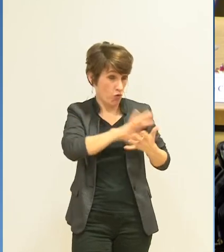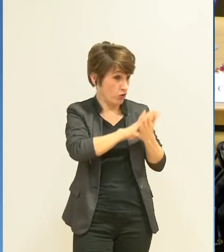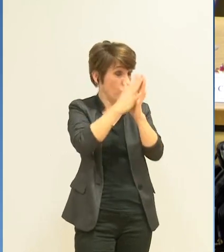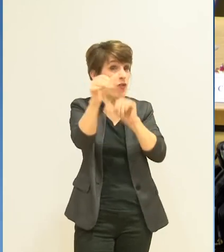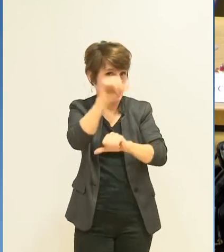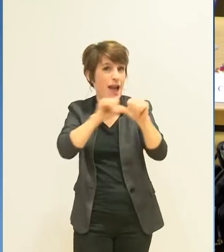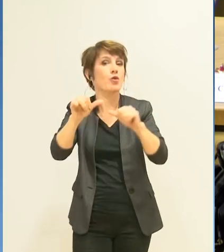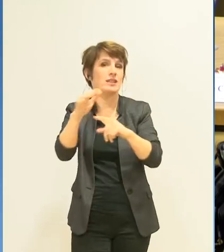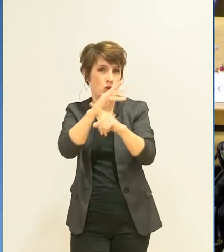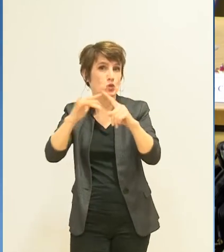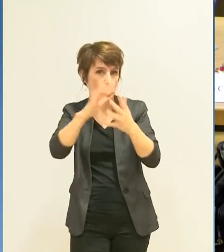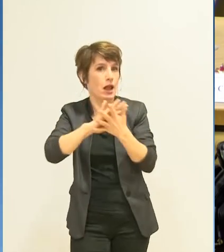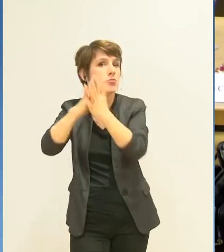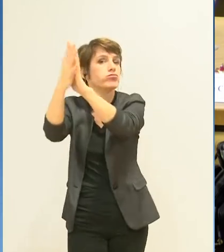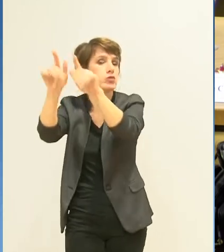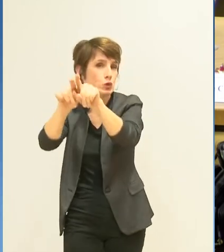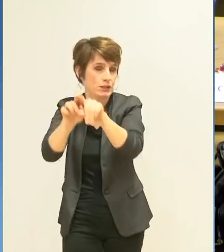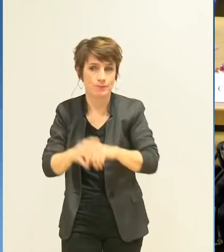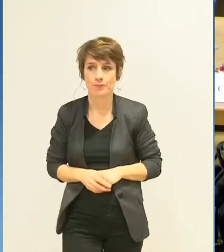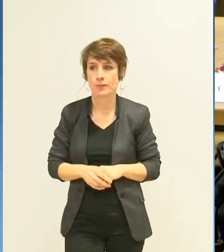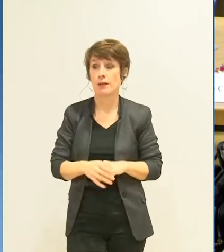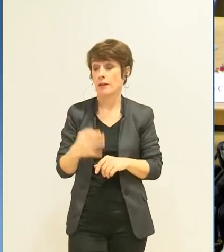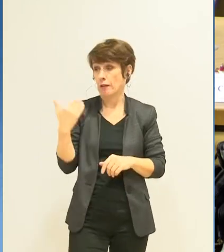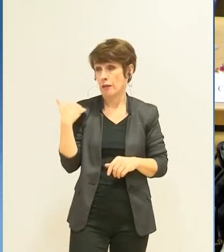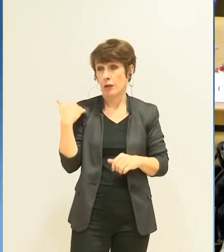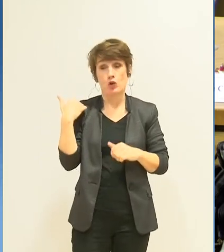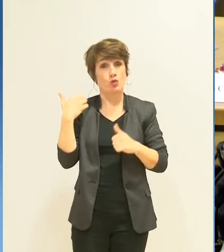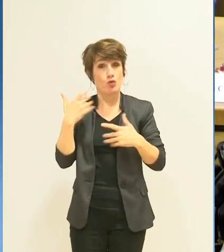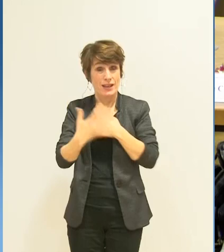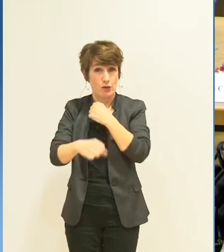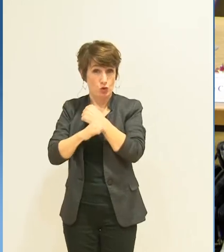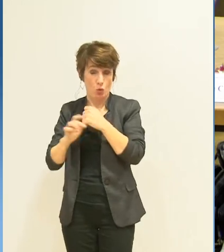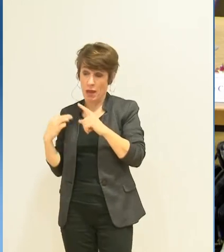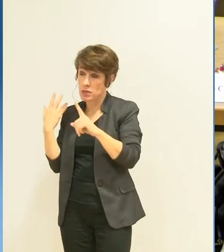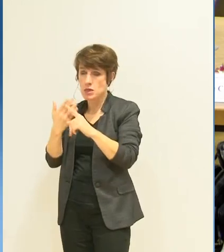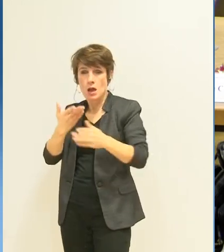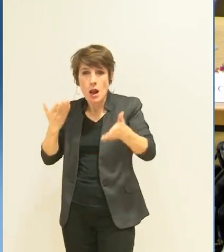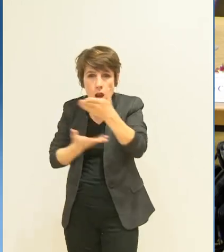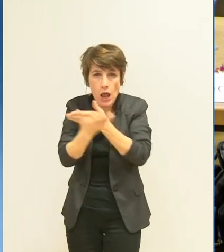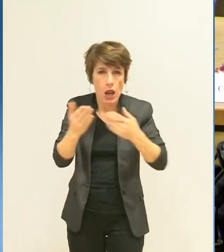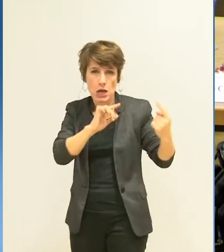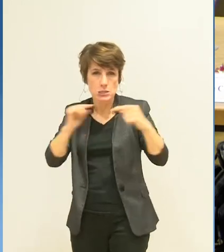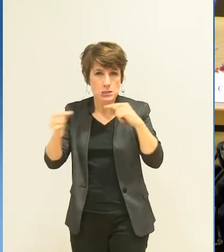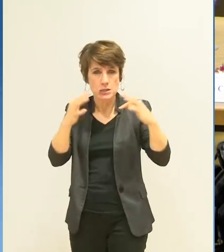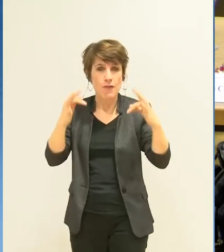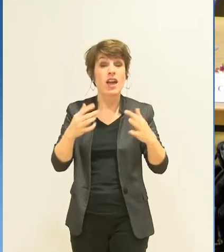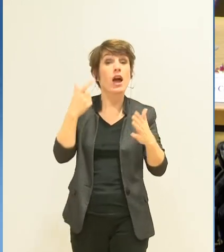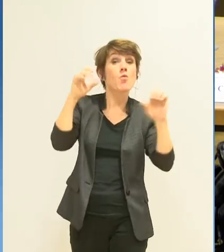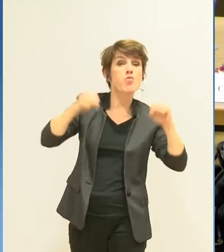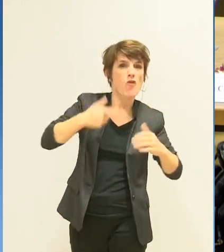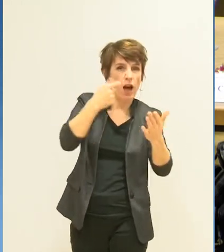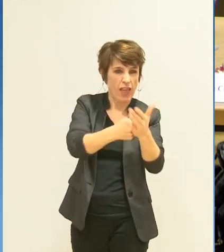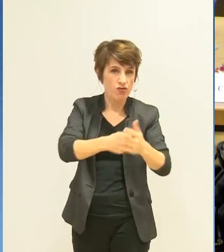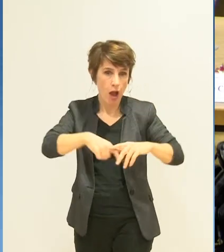la question du pouvoir d'achat s'est invitée brutalement dans le débat public ces dernières semaines certains et certaines semblent la découvrir alors que